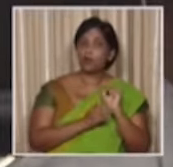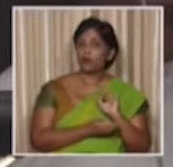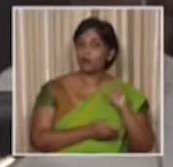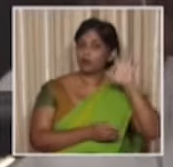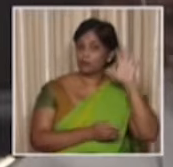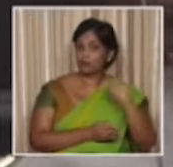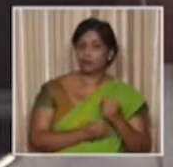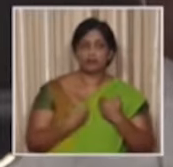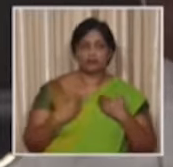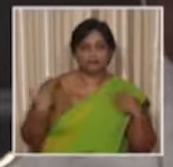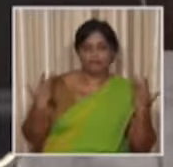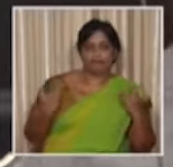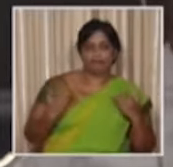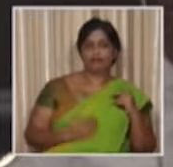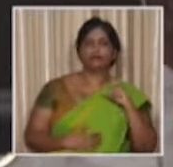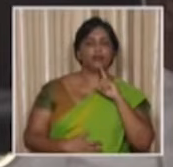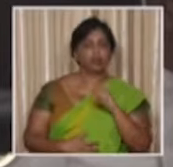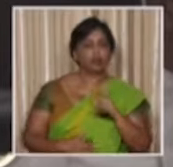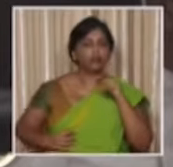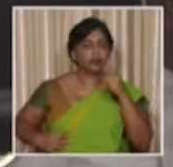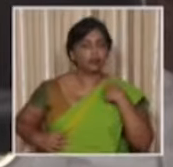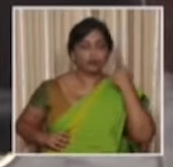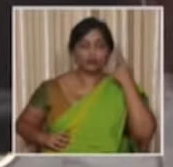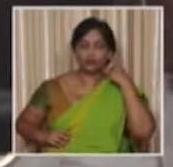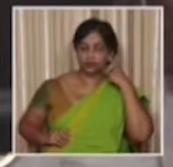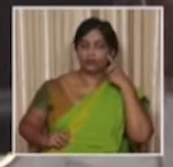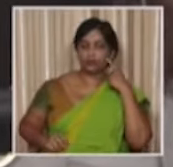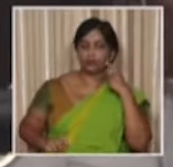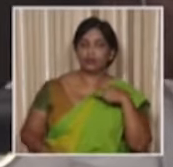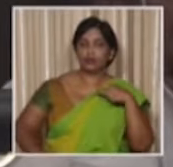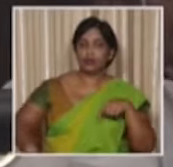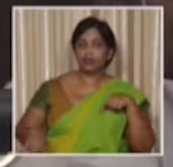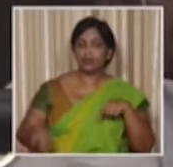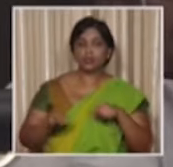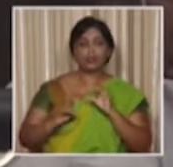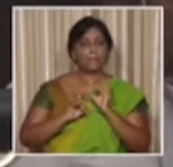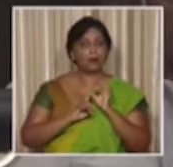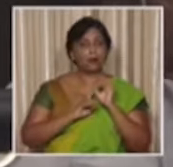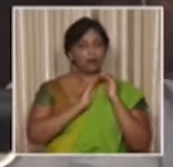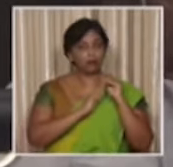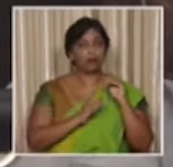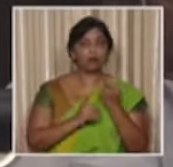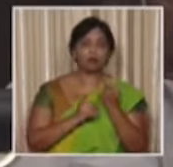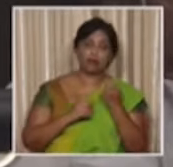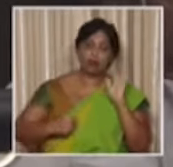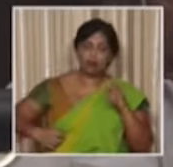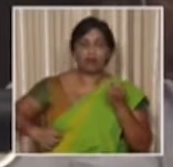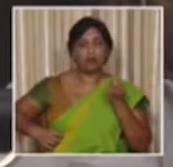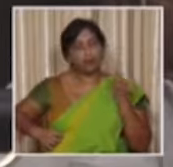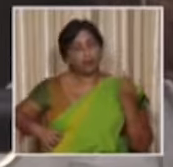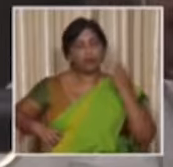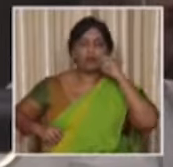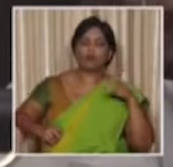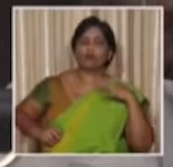ගේන ඒවට අපිට කරන්න දෙයක් නැහැ කියලා. නමුත් ඔබතුමාත් මමත් හොඳට දන්නවා අද පෞද්ගලික අංශයට සල්ලි තියෙන මිනිස්සයි සල්ලි නැති